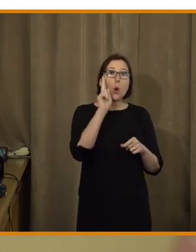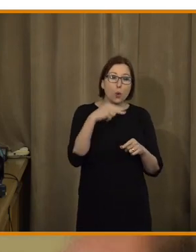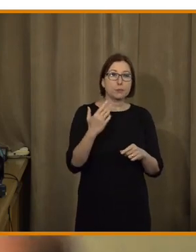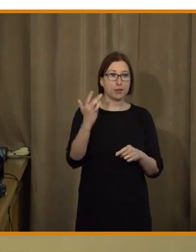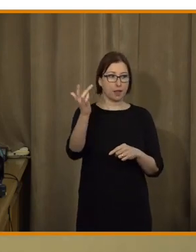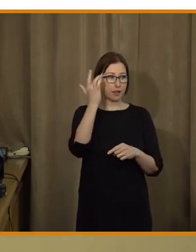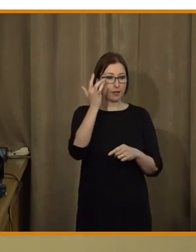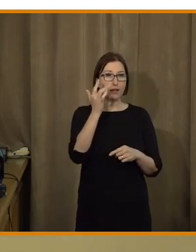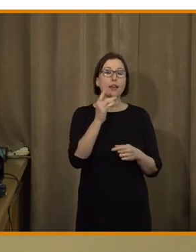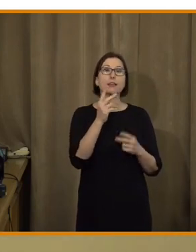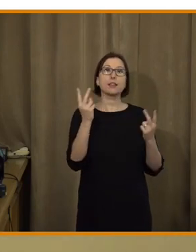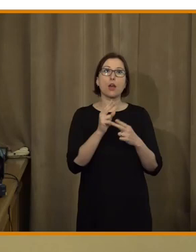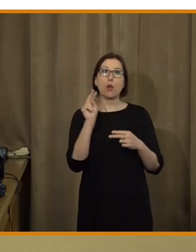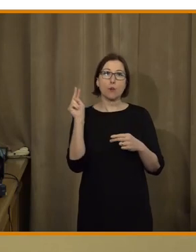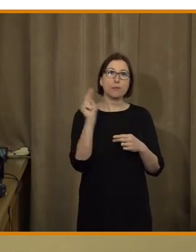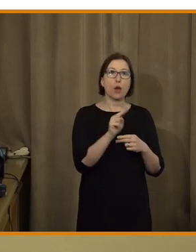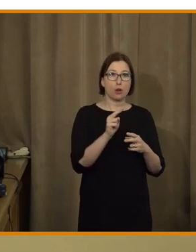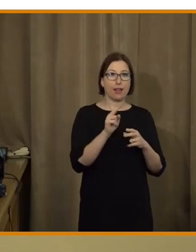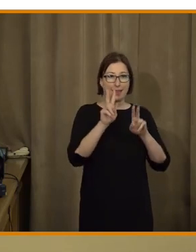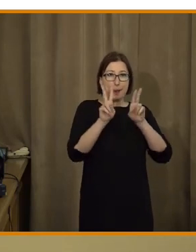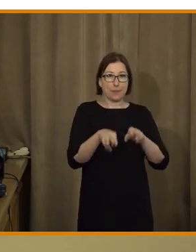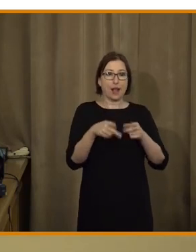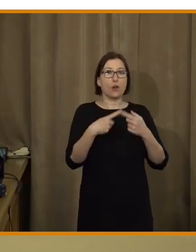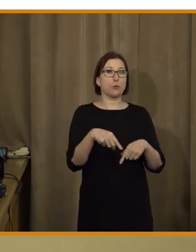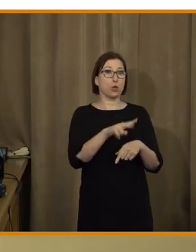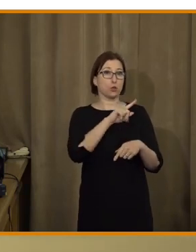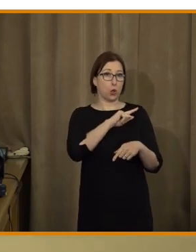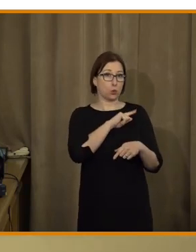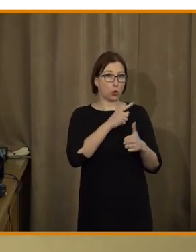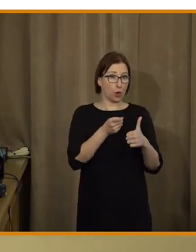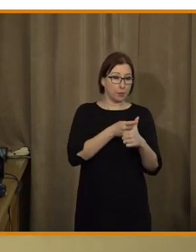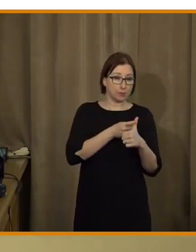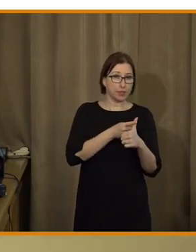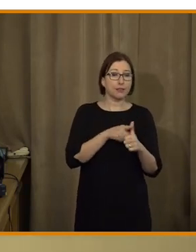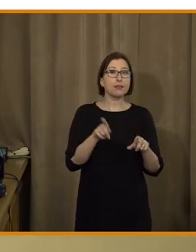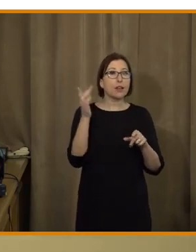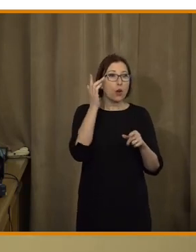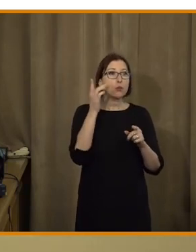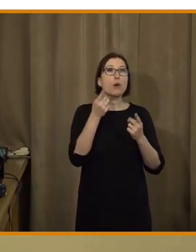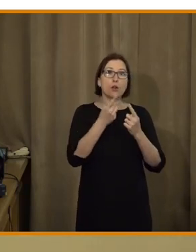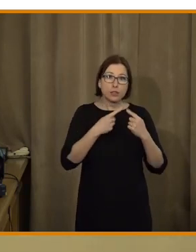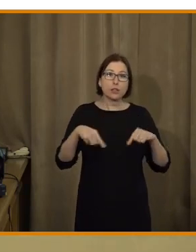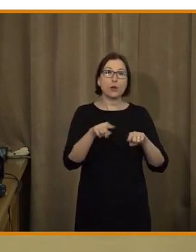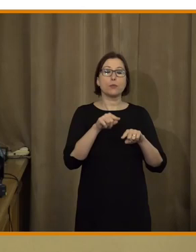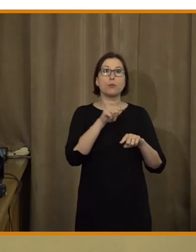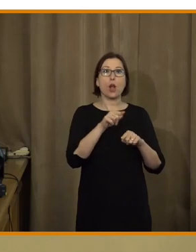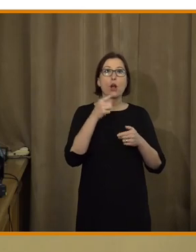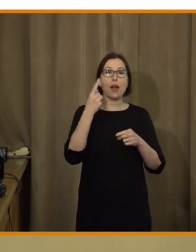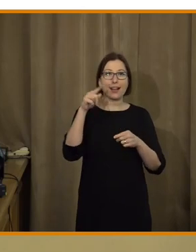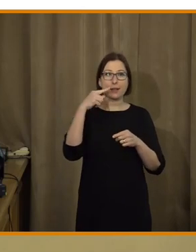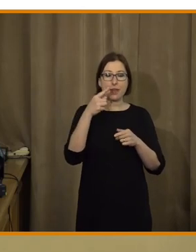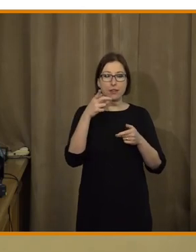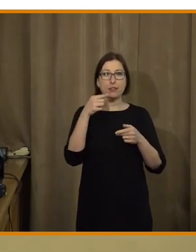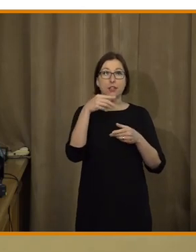inteligenci z pohledu práva na soukromí. Zmiňovala i expertka Akademie